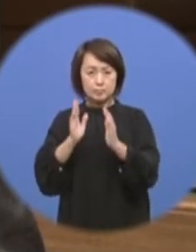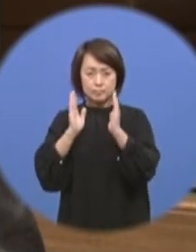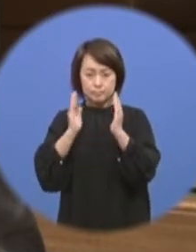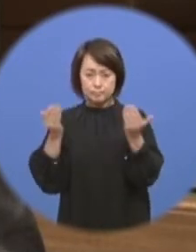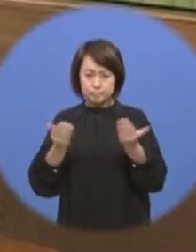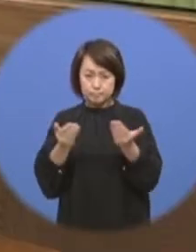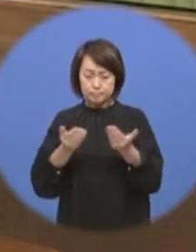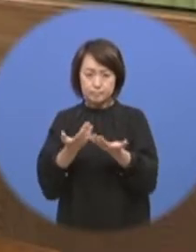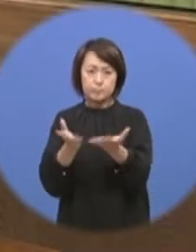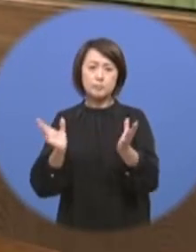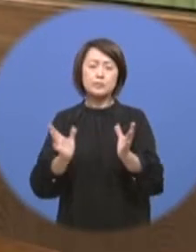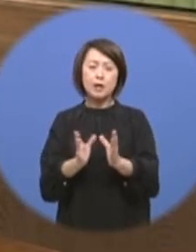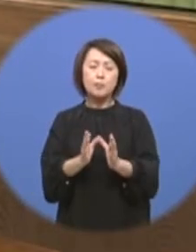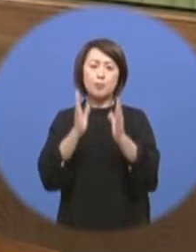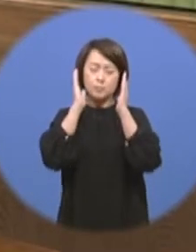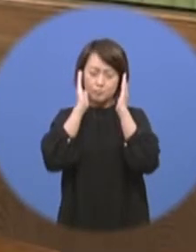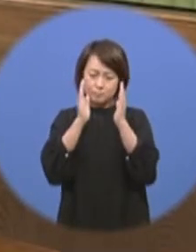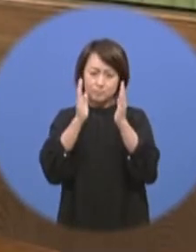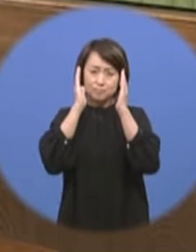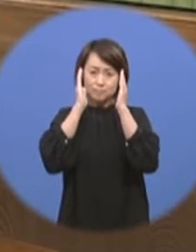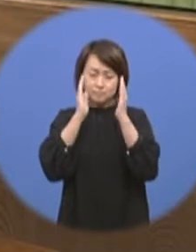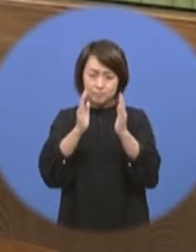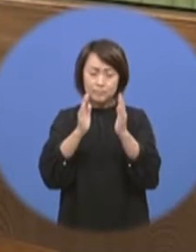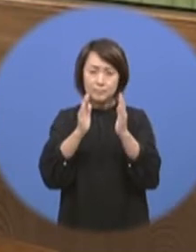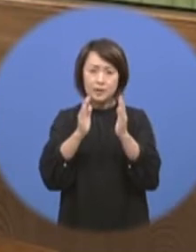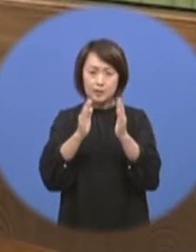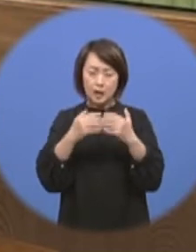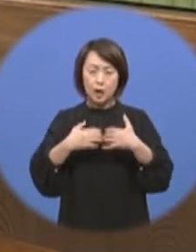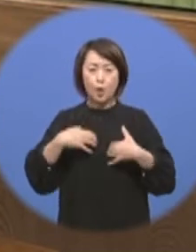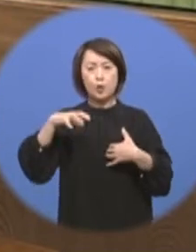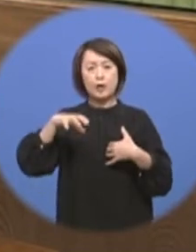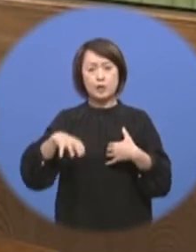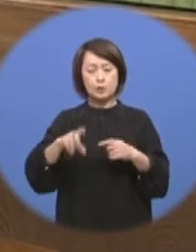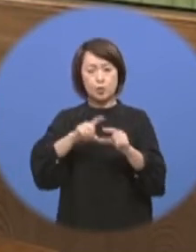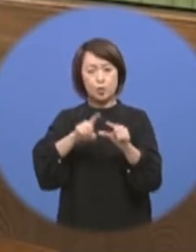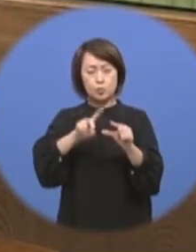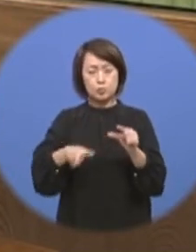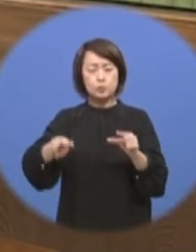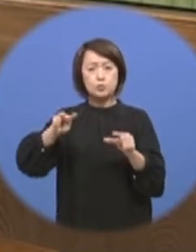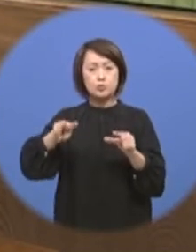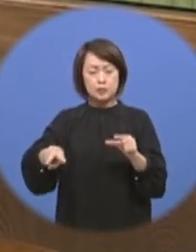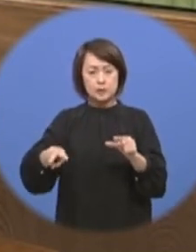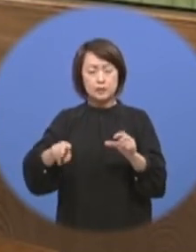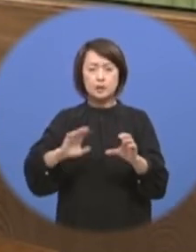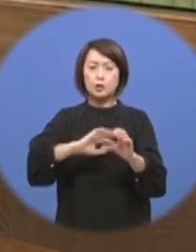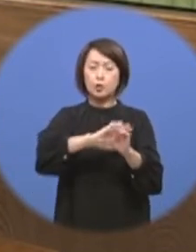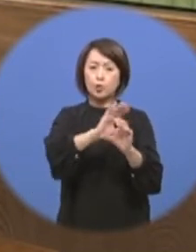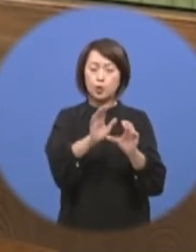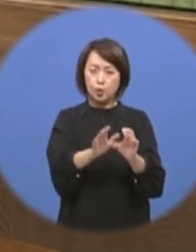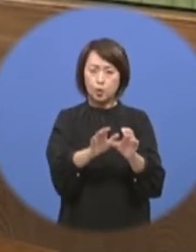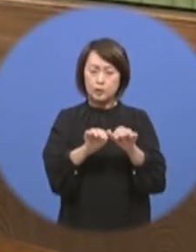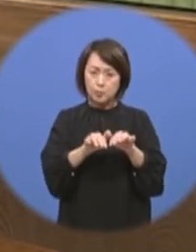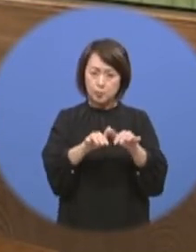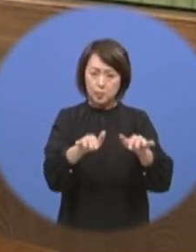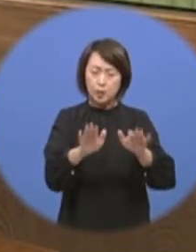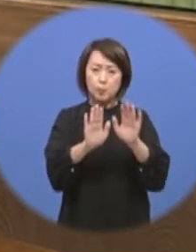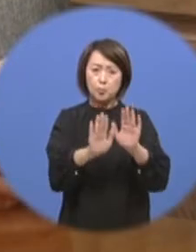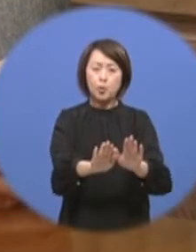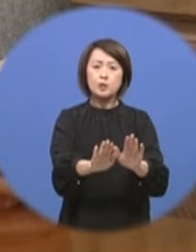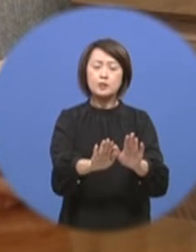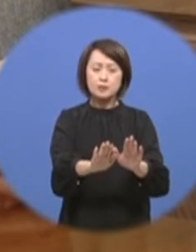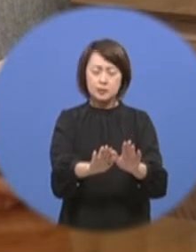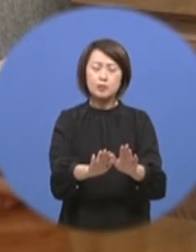に大変です必死になって転生が中心になってあの穴の拡大防止に努めてい